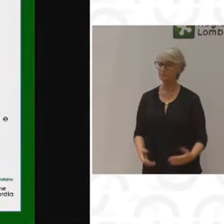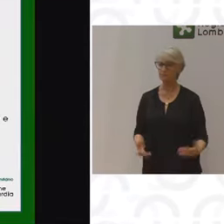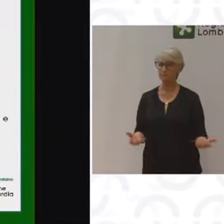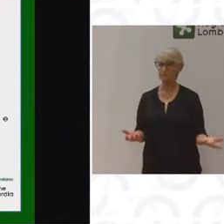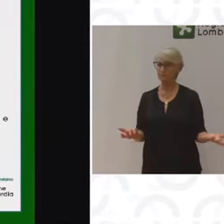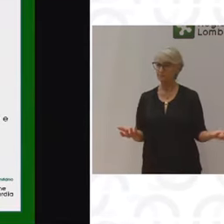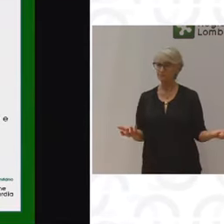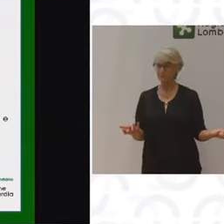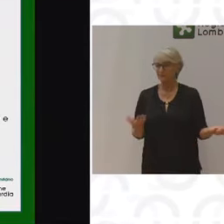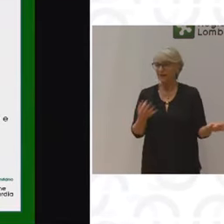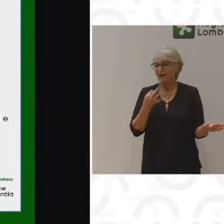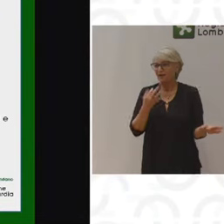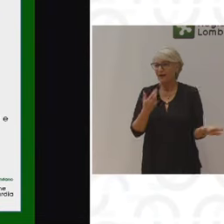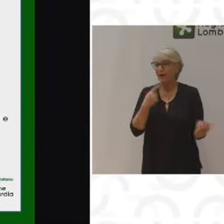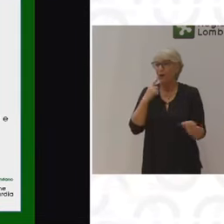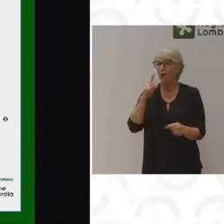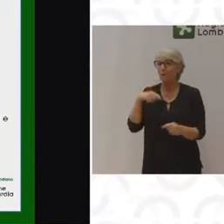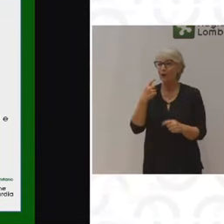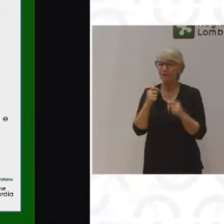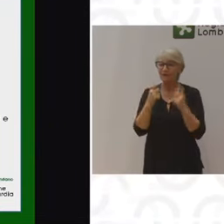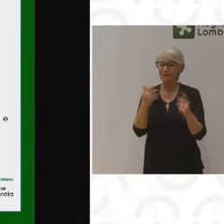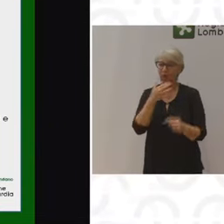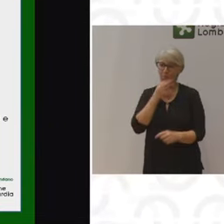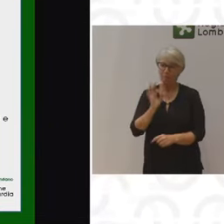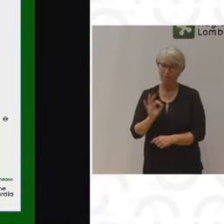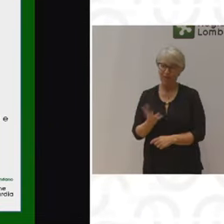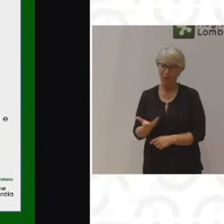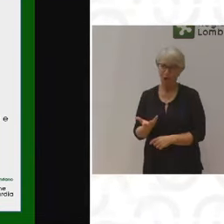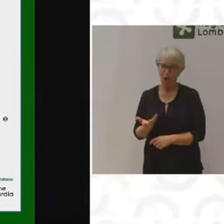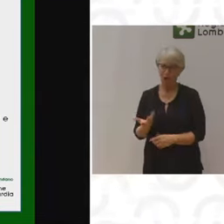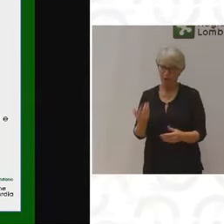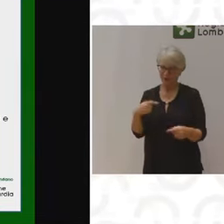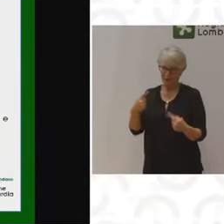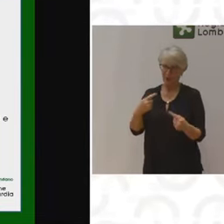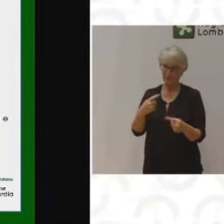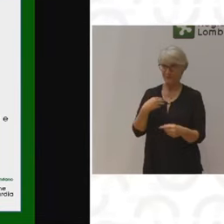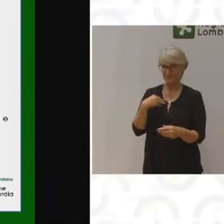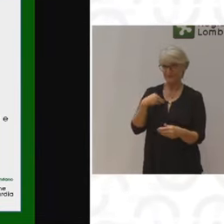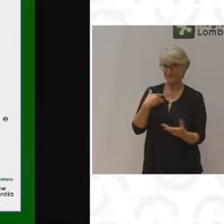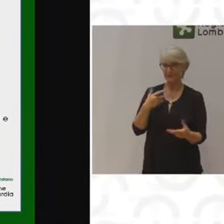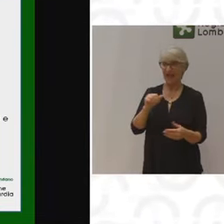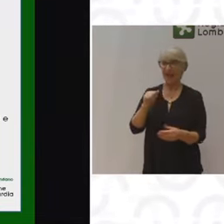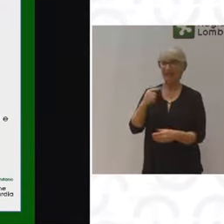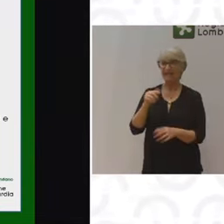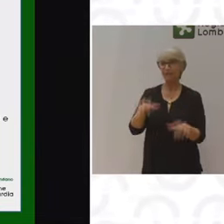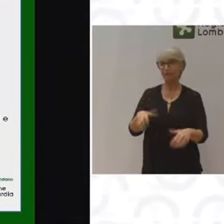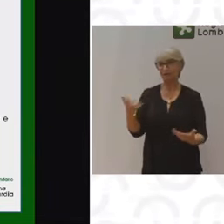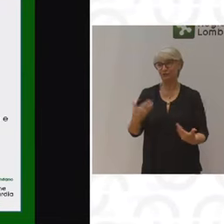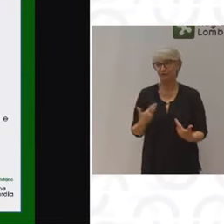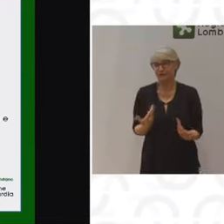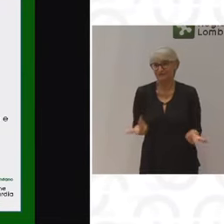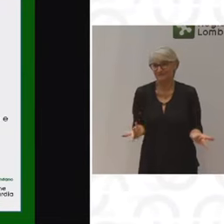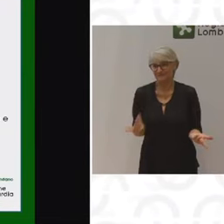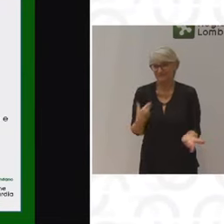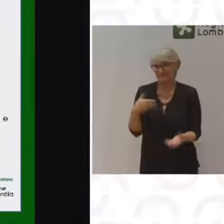Ovviamente sarò di parte nel dire che il prossimo è il video più bello che c'è degli 8, ATS Brescia, va bene così,